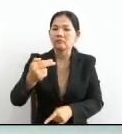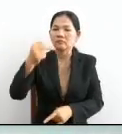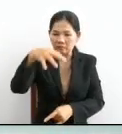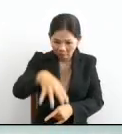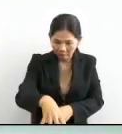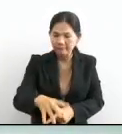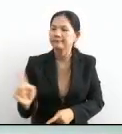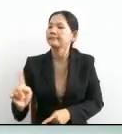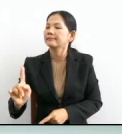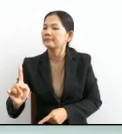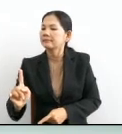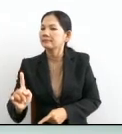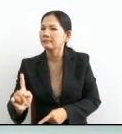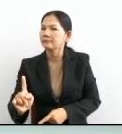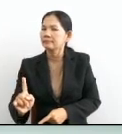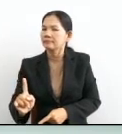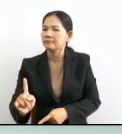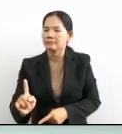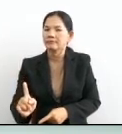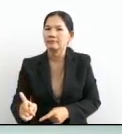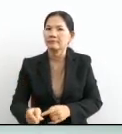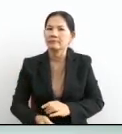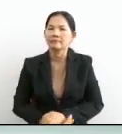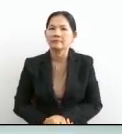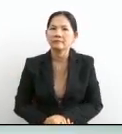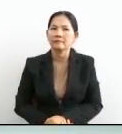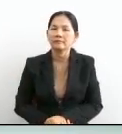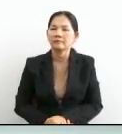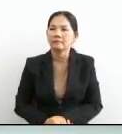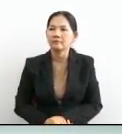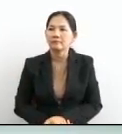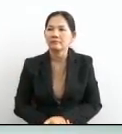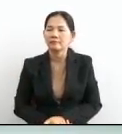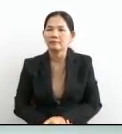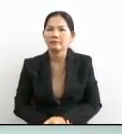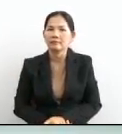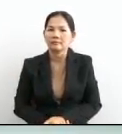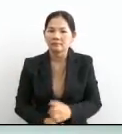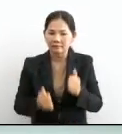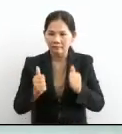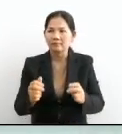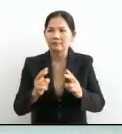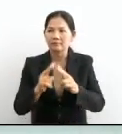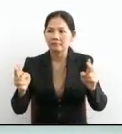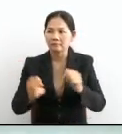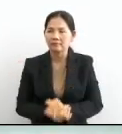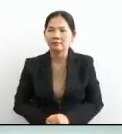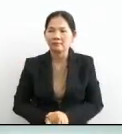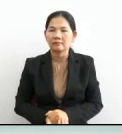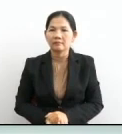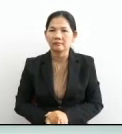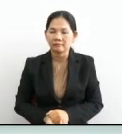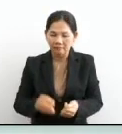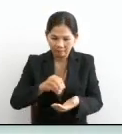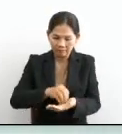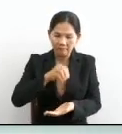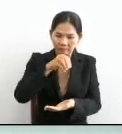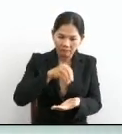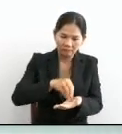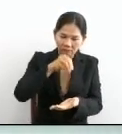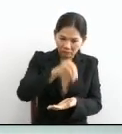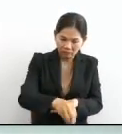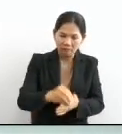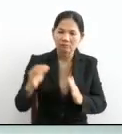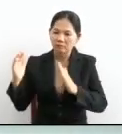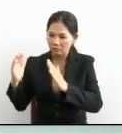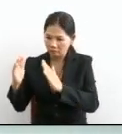chà con chàm thế con chà ta cái đầm đầm lông mì này còn lại nát khá thế con chá là ổn á con cái năm đồng lồng mí là tam